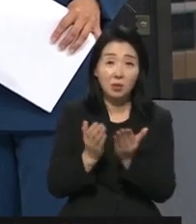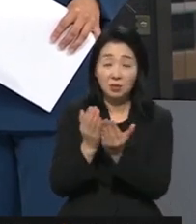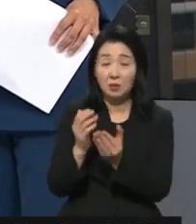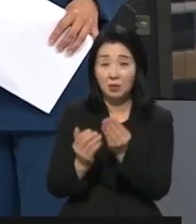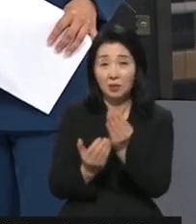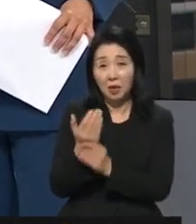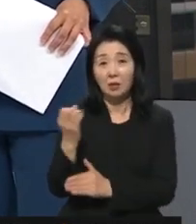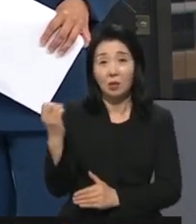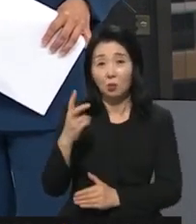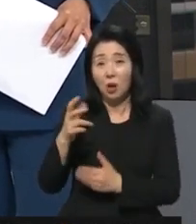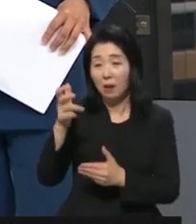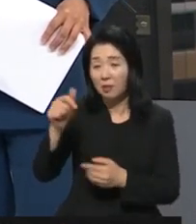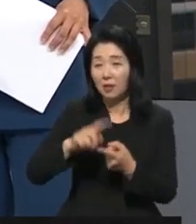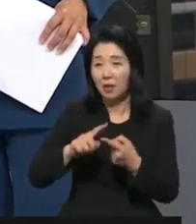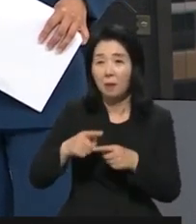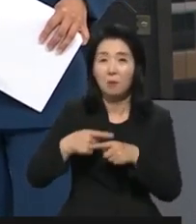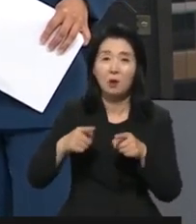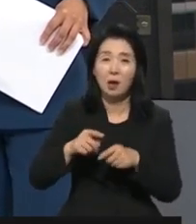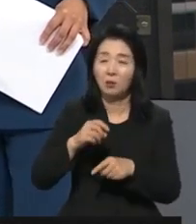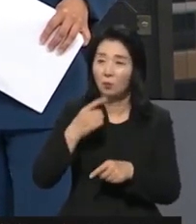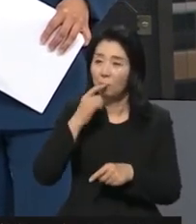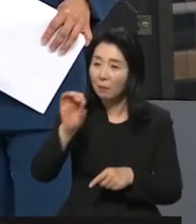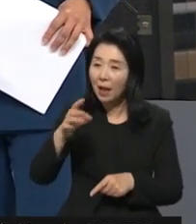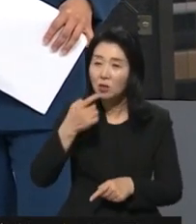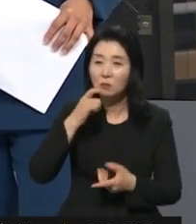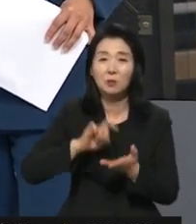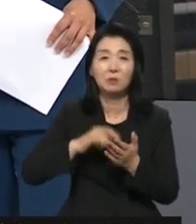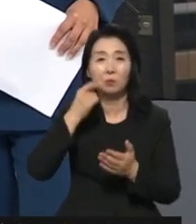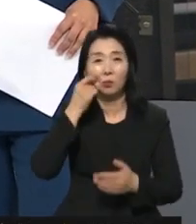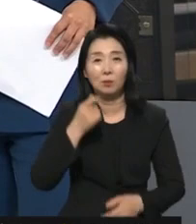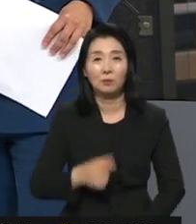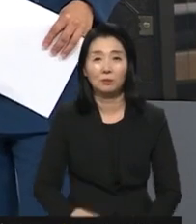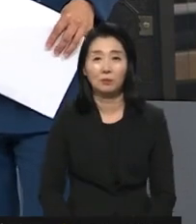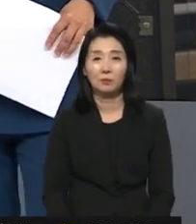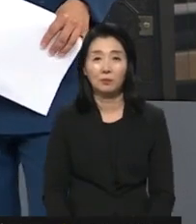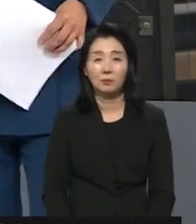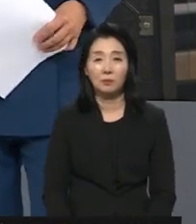대한 평가도 그렇게 쉽게 말할 수 있는 부분은 아니었습니다.